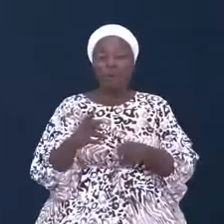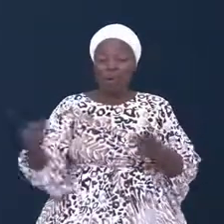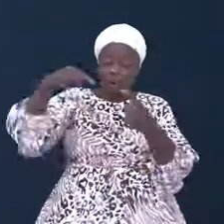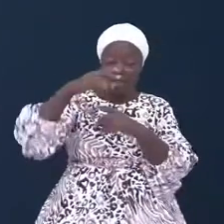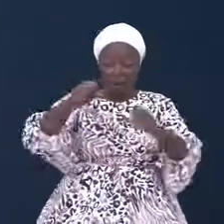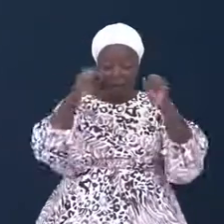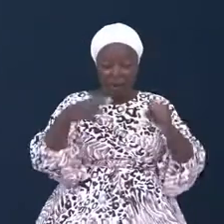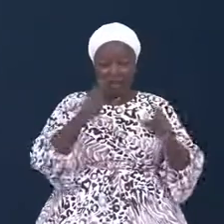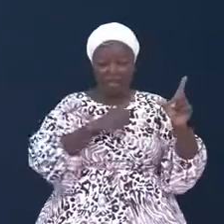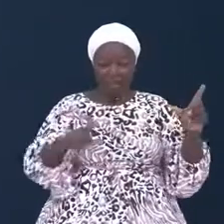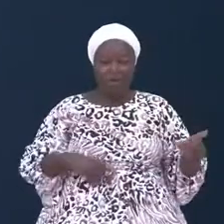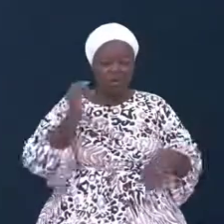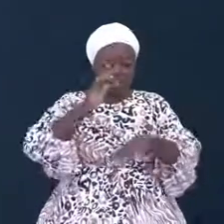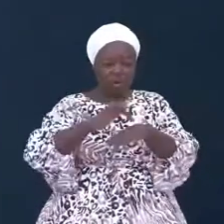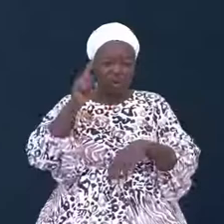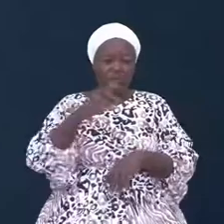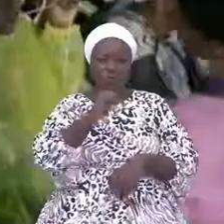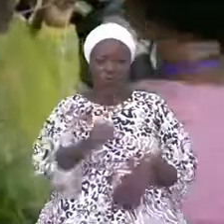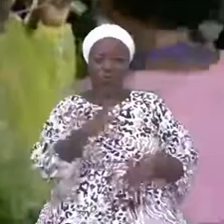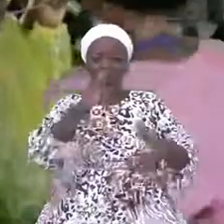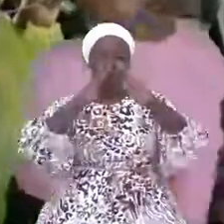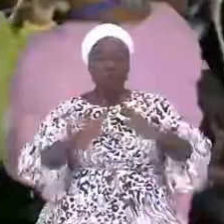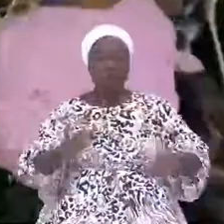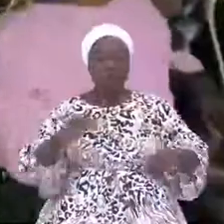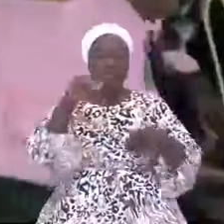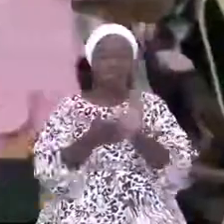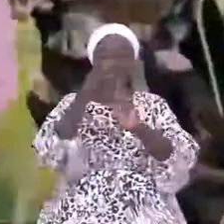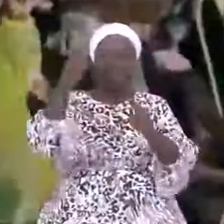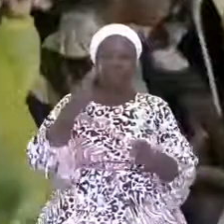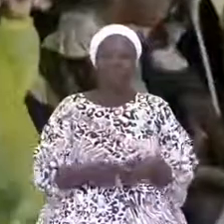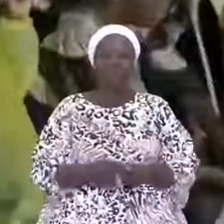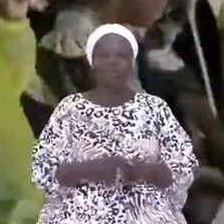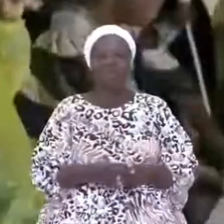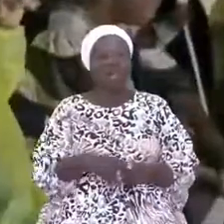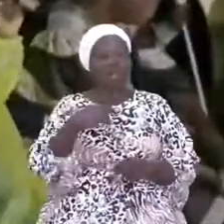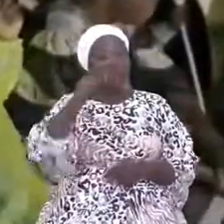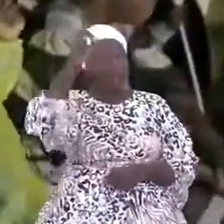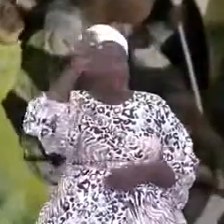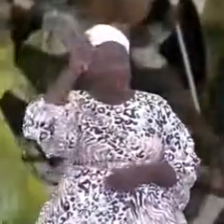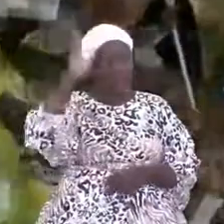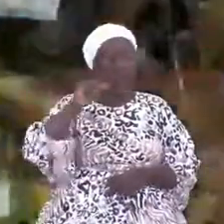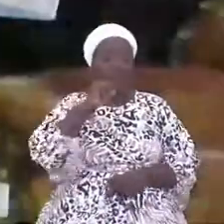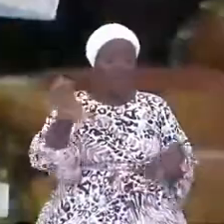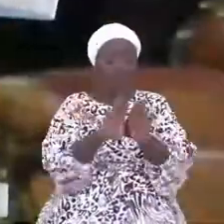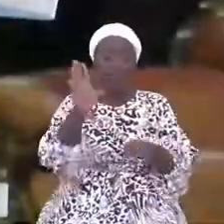taire. À moins que la puissance du Seigneur ne te touche, tu ne vas pas te